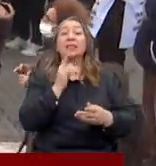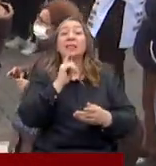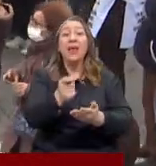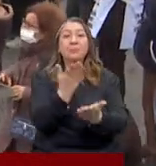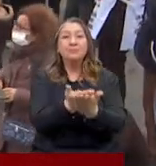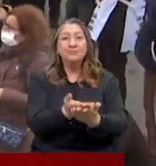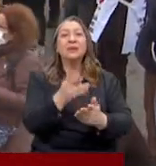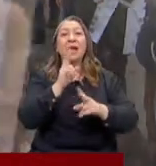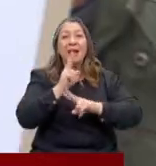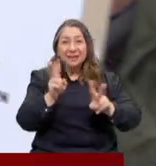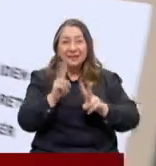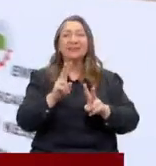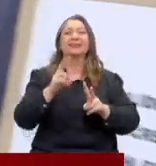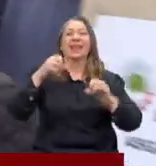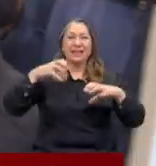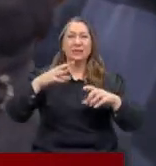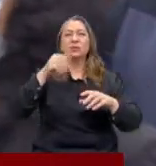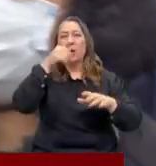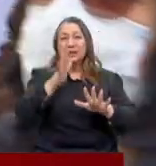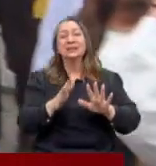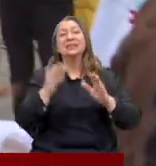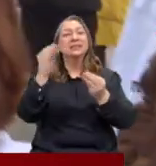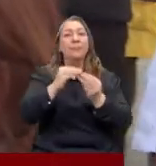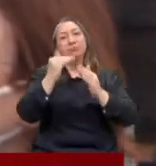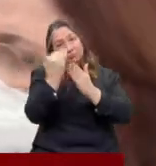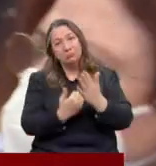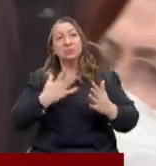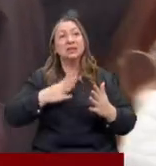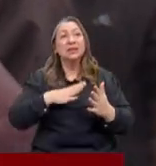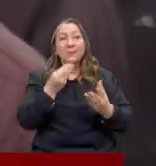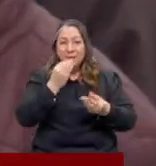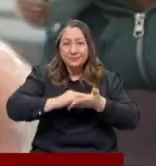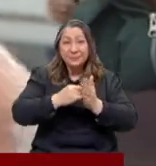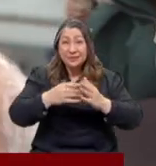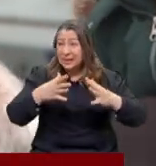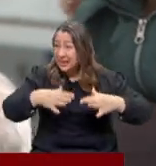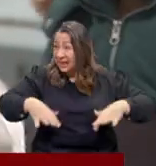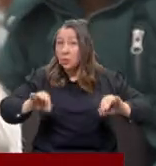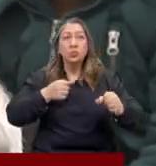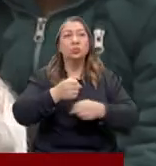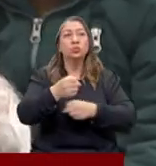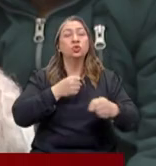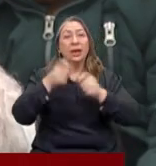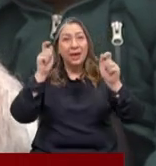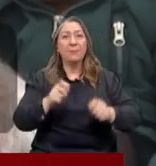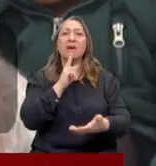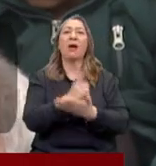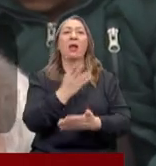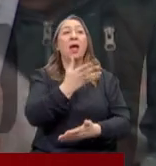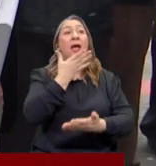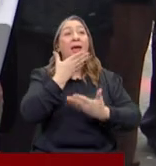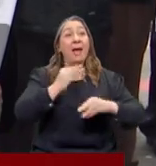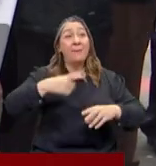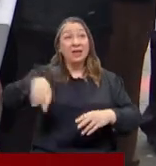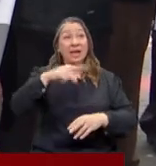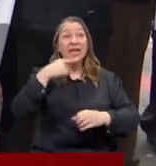sıraladı. Elektriğe, doğalgaza gelen zamların geri çekilmesini istedi. Geçim derdi sona erene dek mücadele etmekte kararlılar.